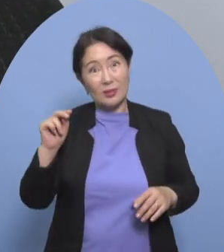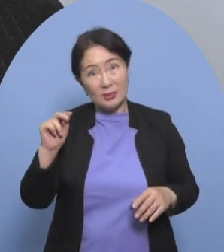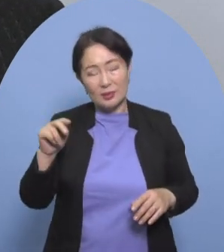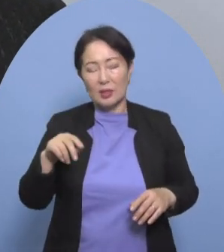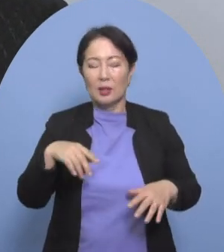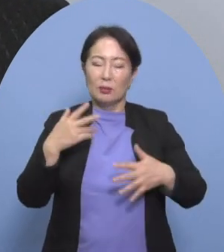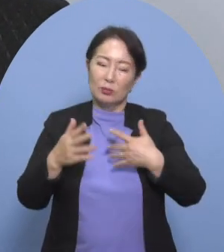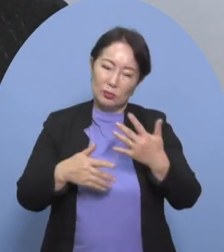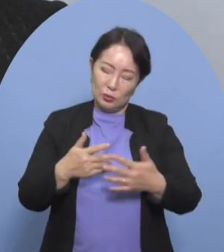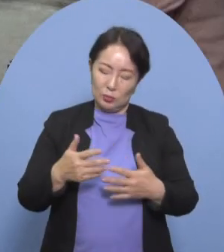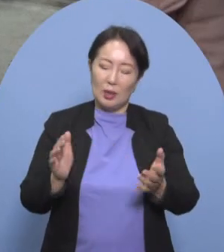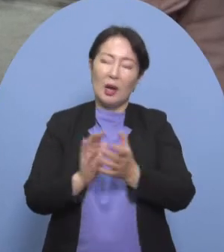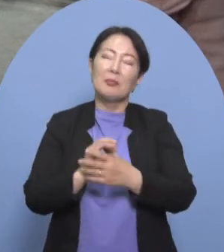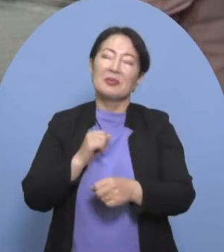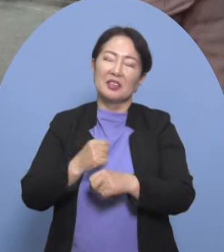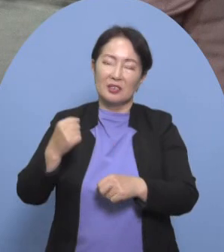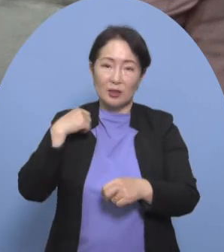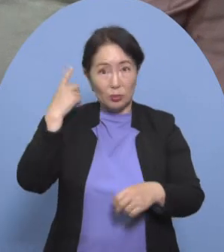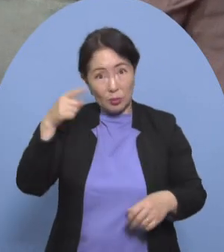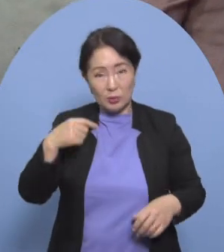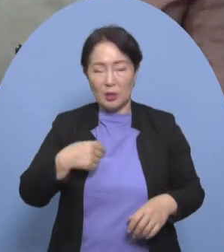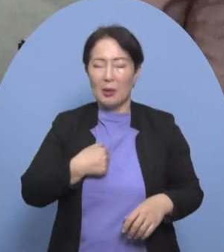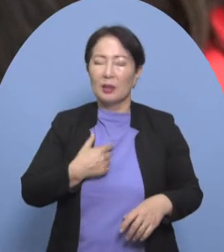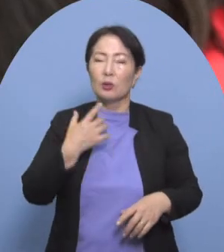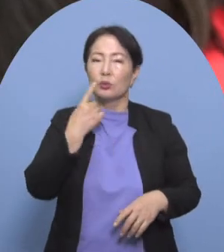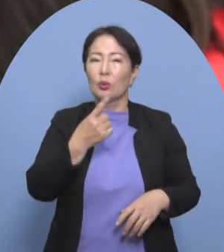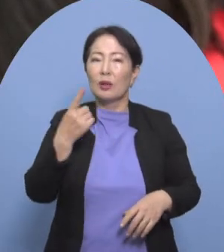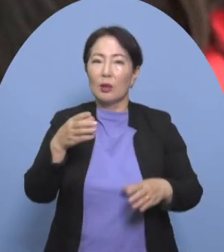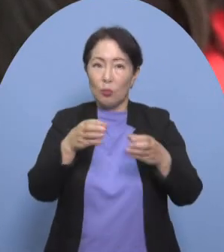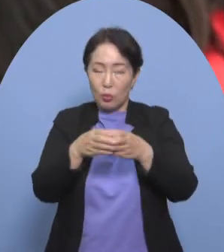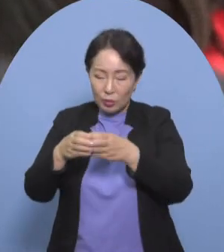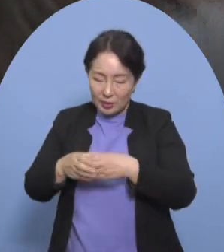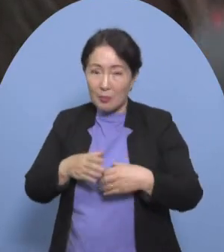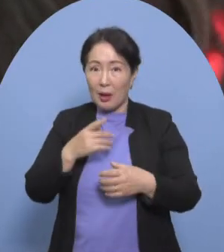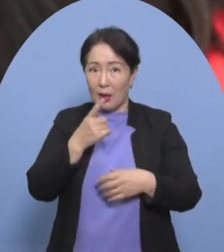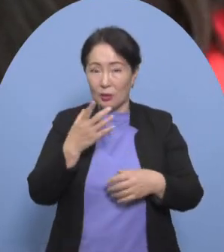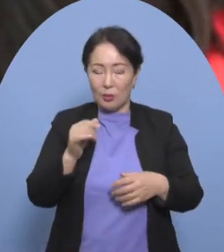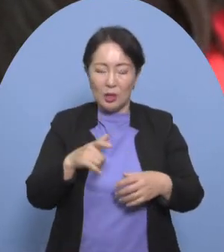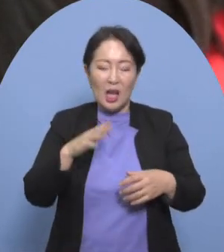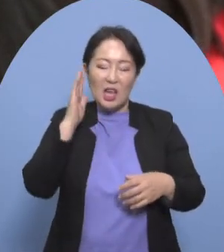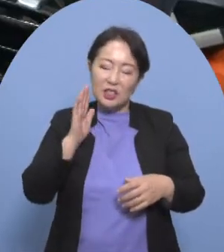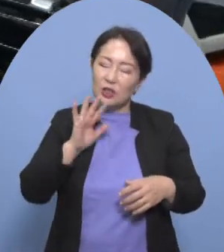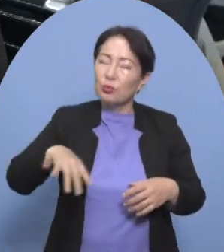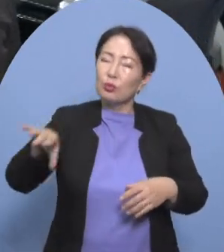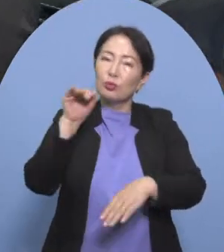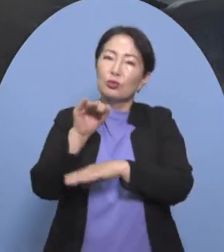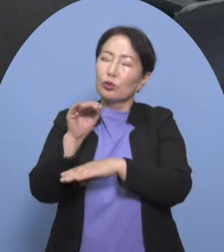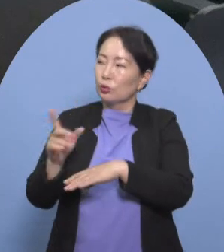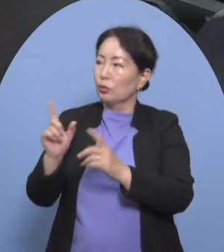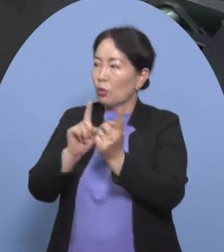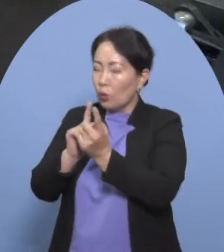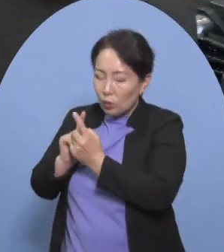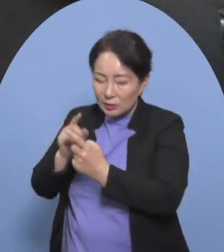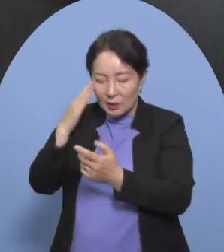сурах зөвлөд бол одоо хамтраад ажиллана гэж бодож байна. Энэ дээр манайх 115 бүлэгтэй за энэ 15 бүлгийнхаа эзэгчүүдийн төлөөлөл болгон